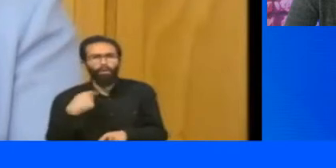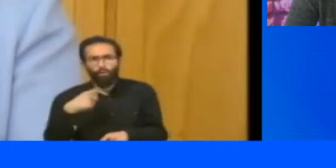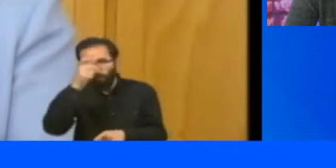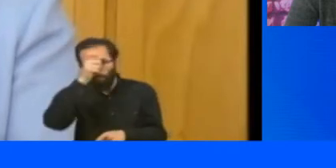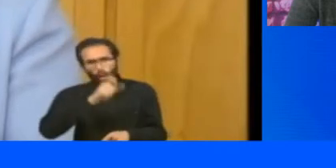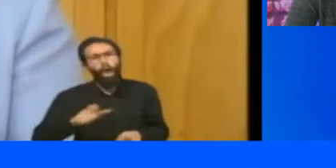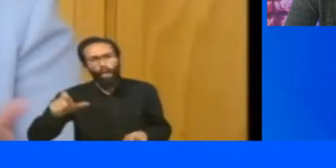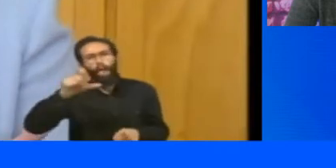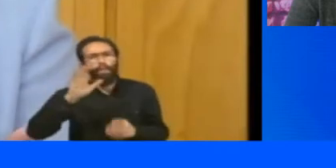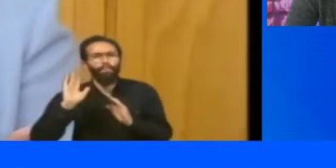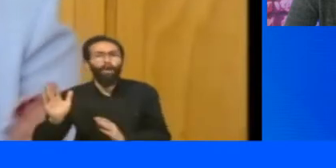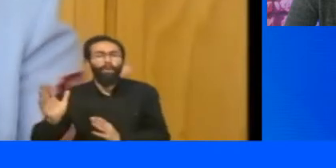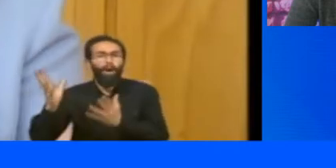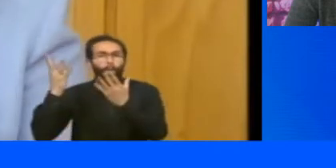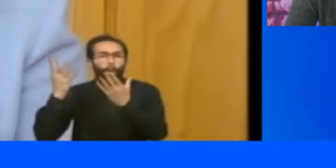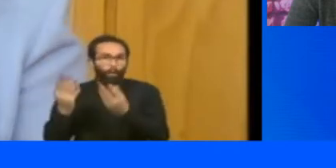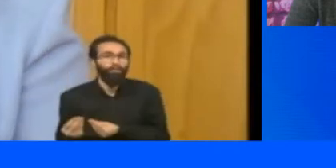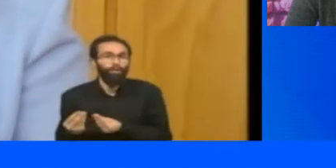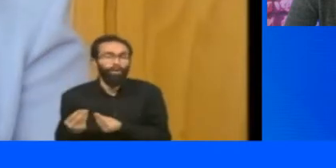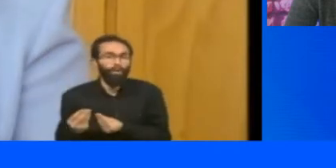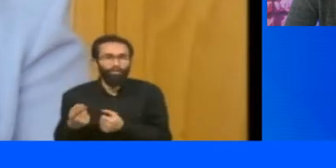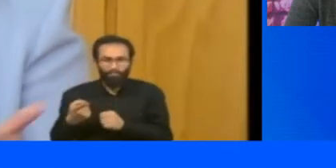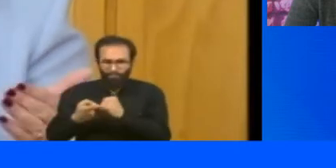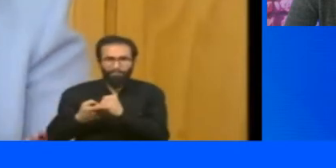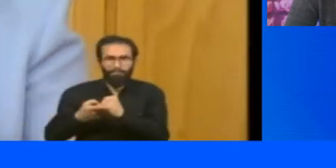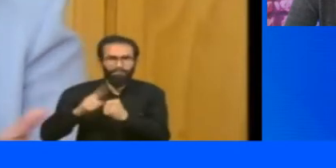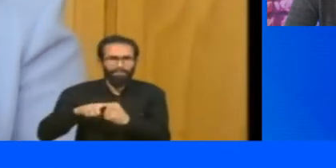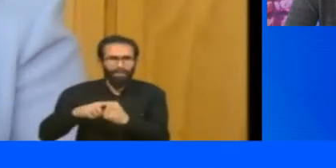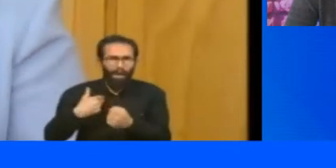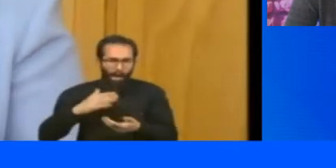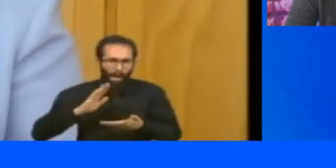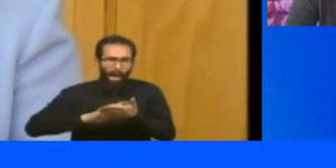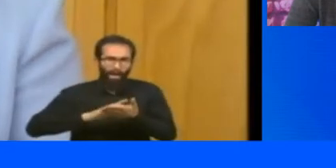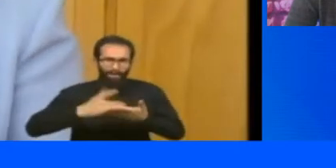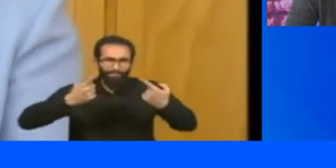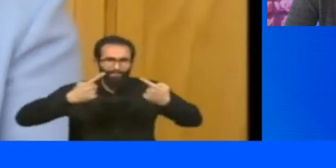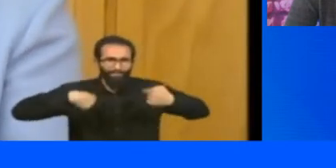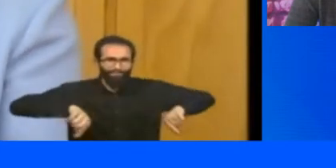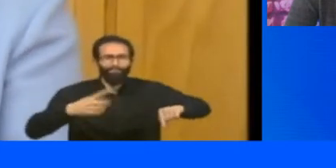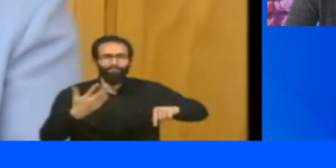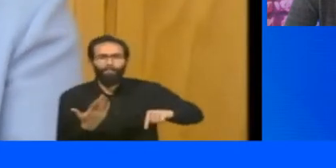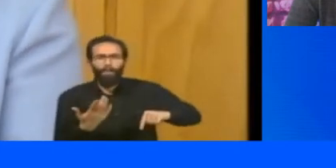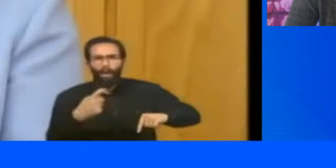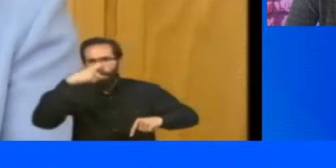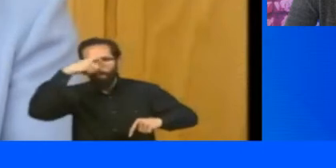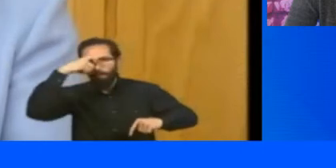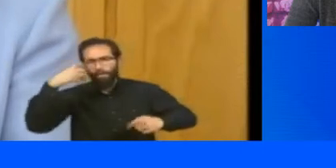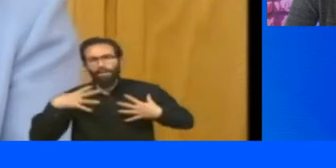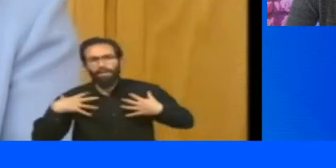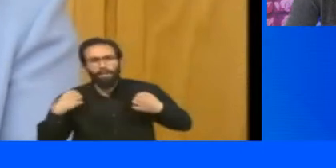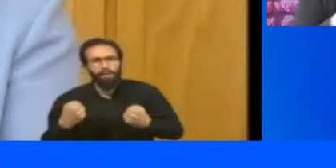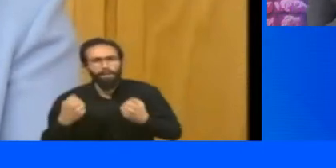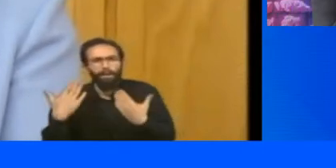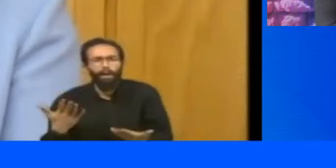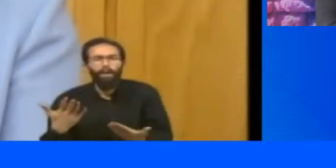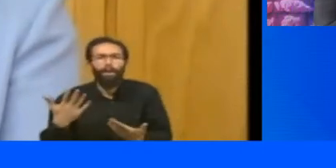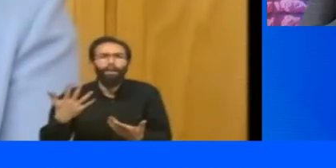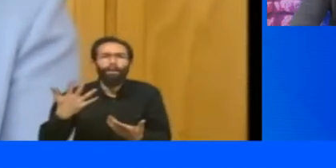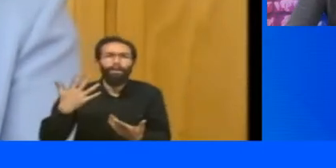devam edeceğiz. Geçen hafta arkadaşlarım emeklerine sağlık, yüreklerine sağlık.